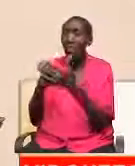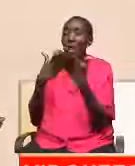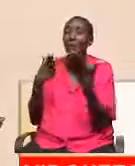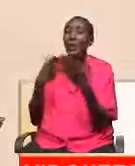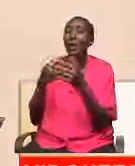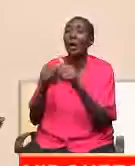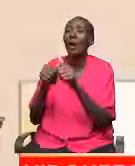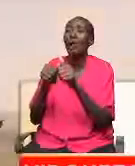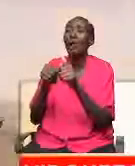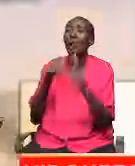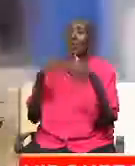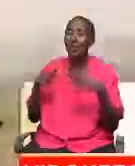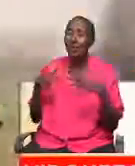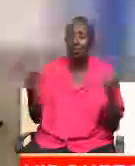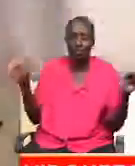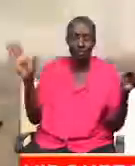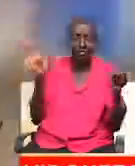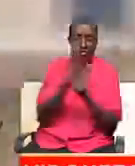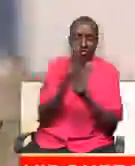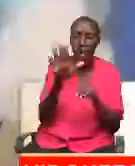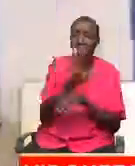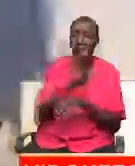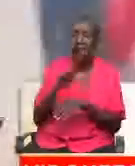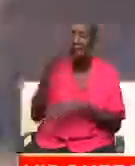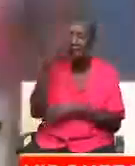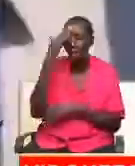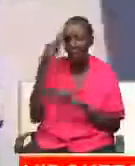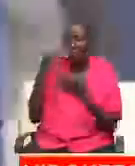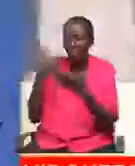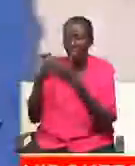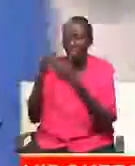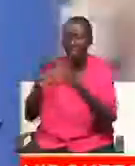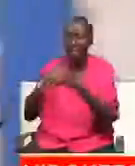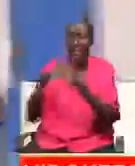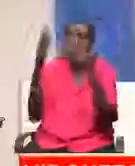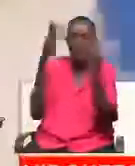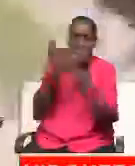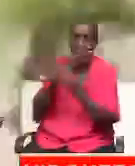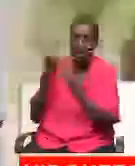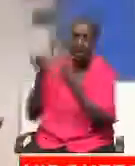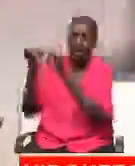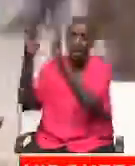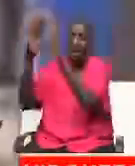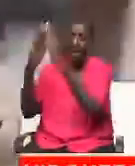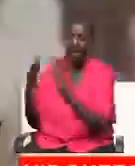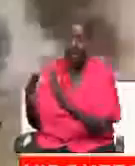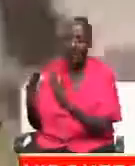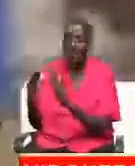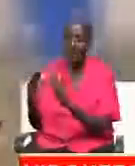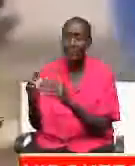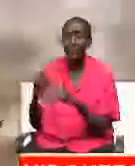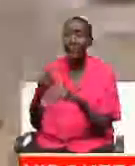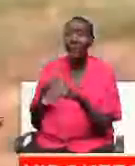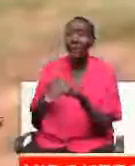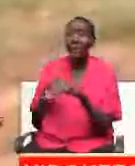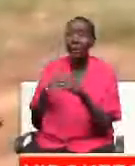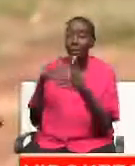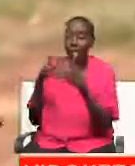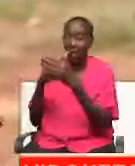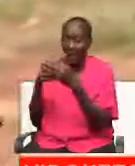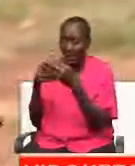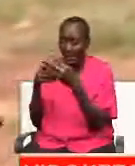pamoja kwa madai ya kutekeleza agizo la kutoka nje majira ya usiku. Wakati kafi inatokea, unapata